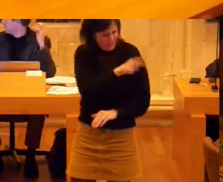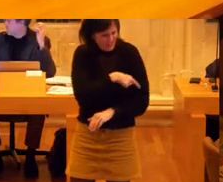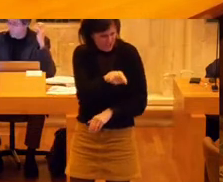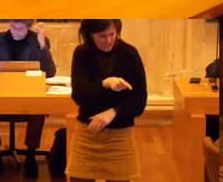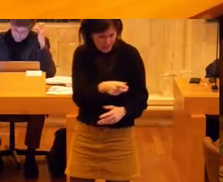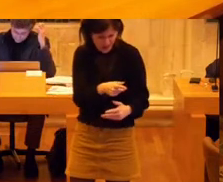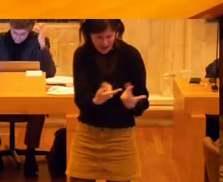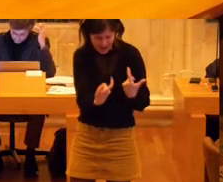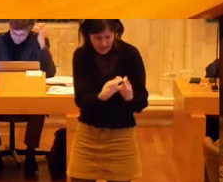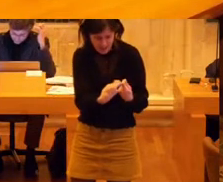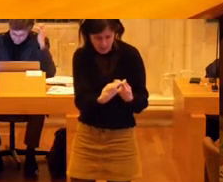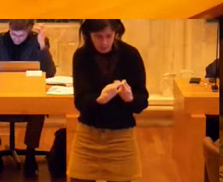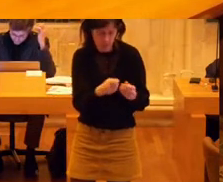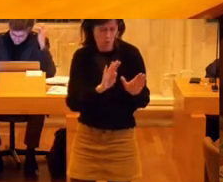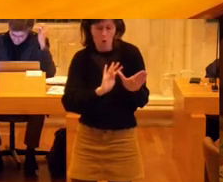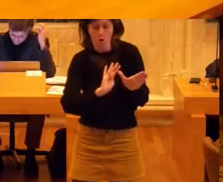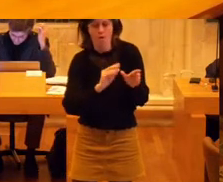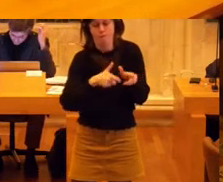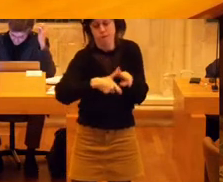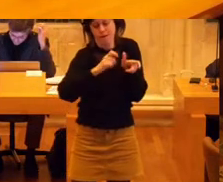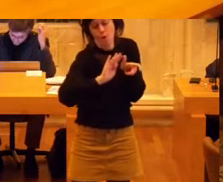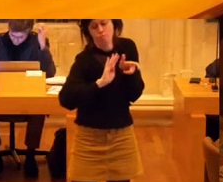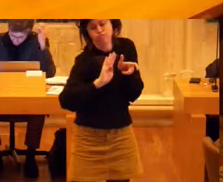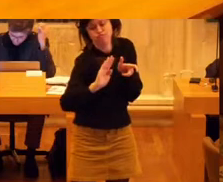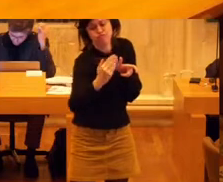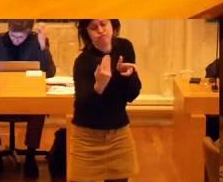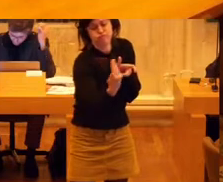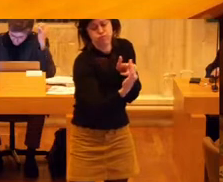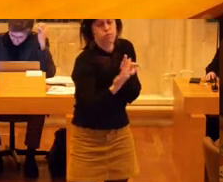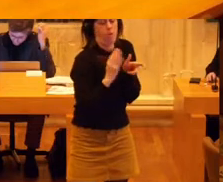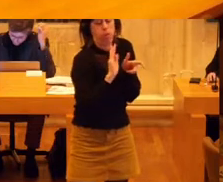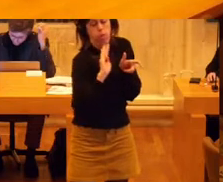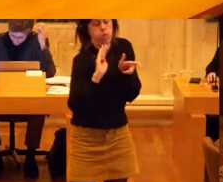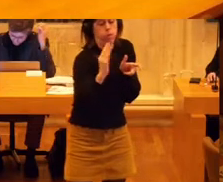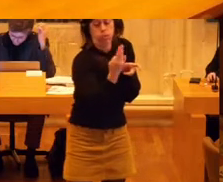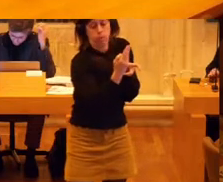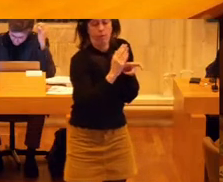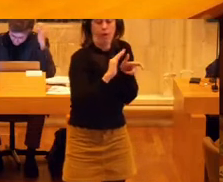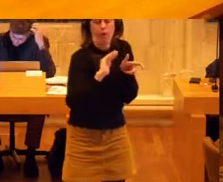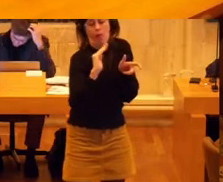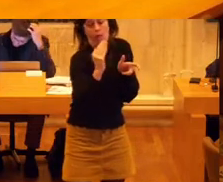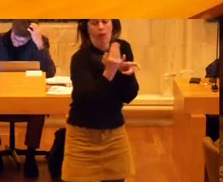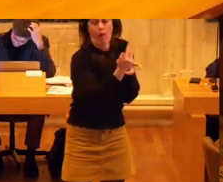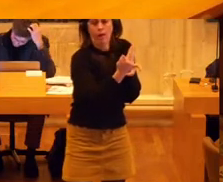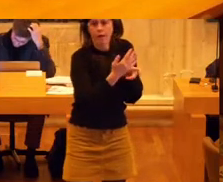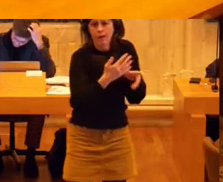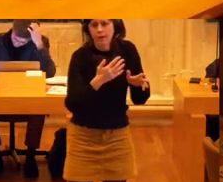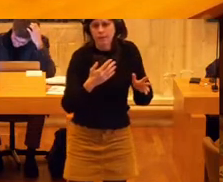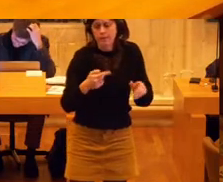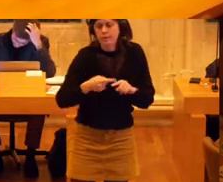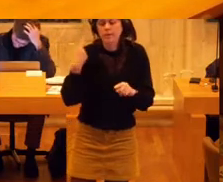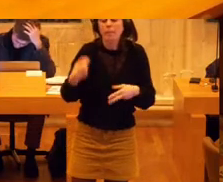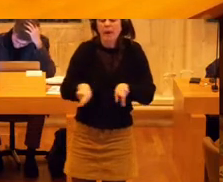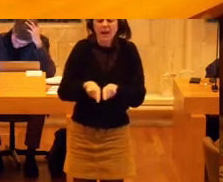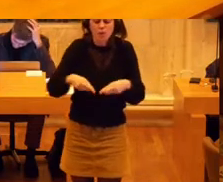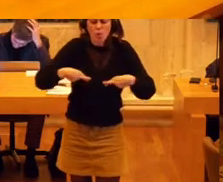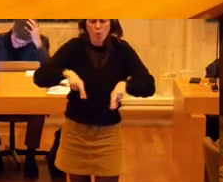toute façon, puisque le sujet, je vois M. Launay, ça fait 10 fois qu'on s'explique là-dessus, aurait dû être, effectivement, comme ça a été fait rue de la